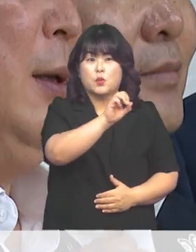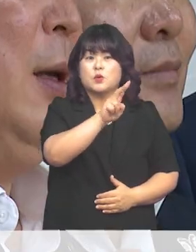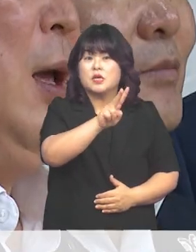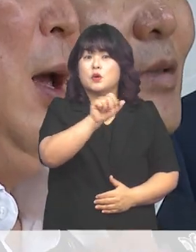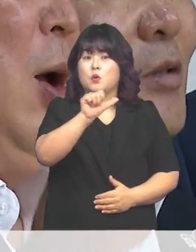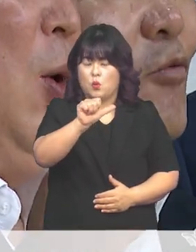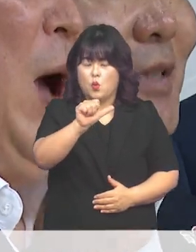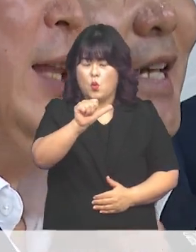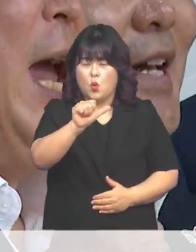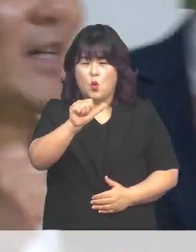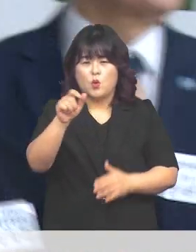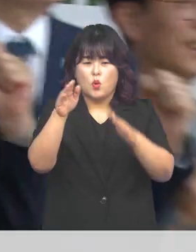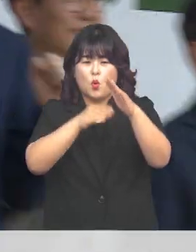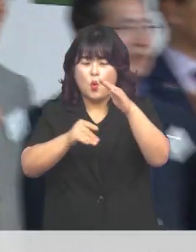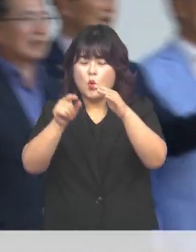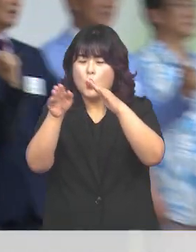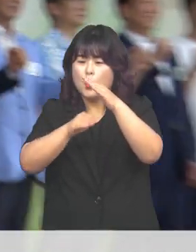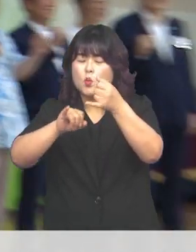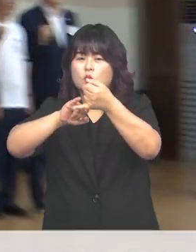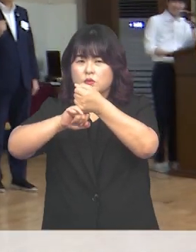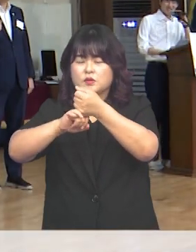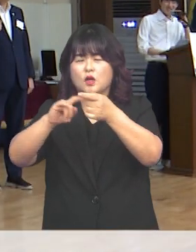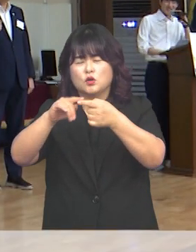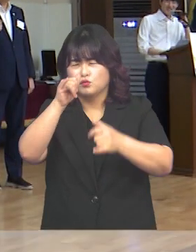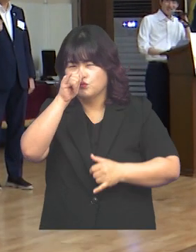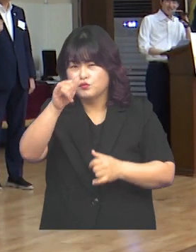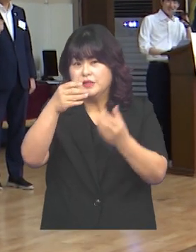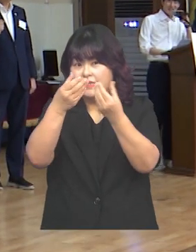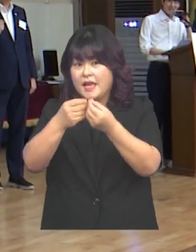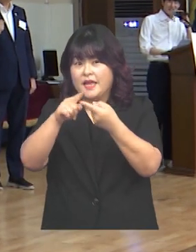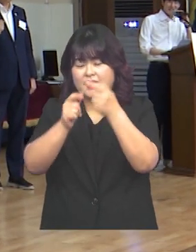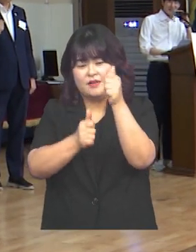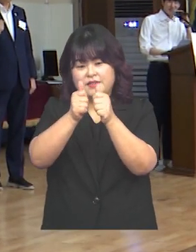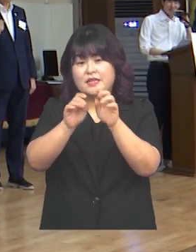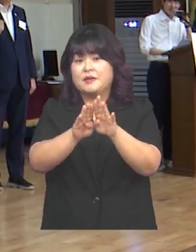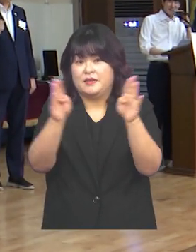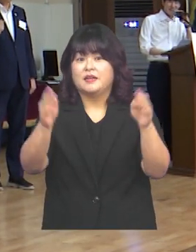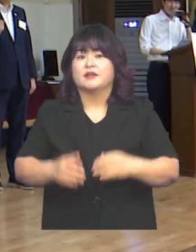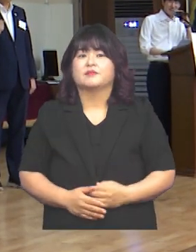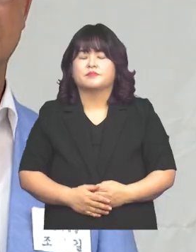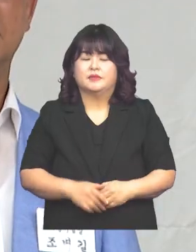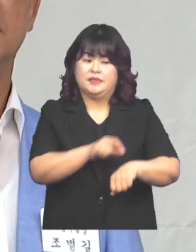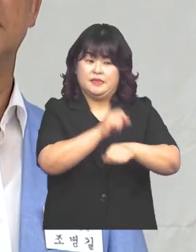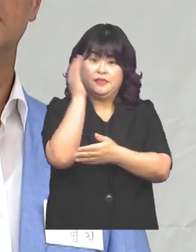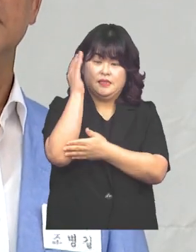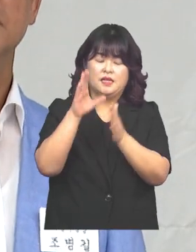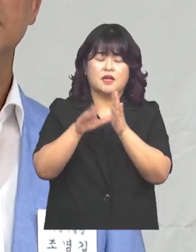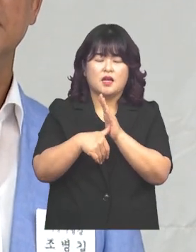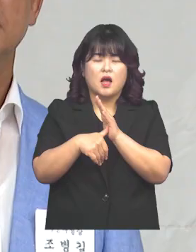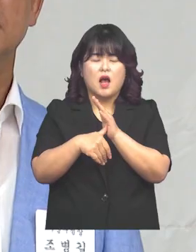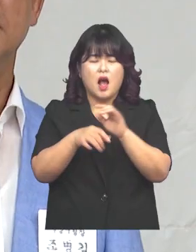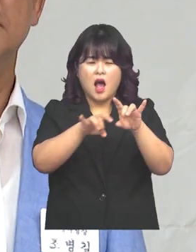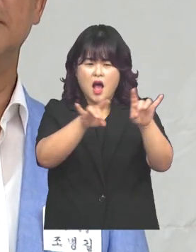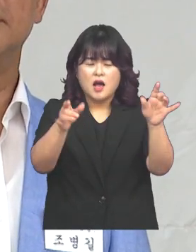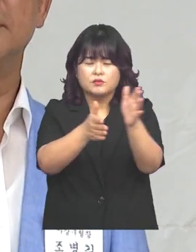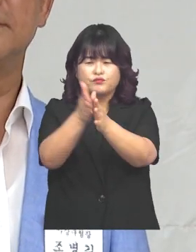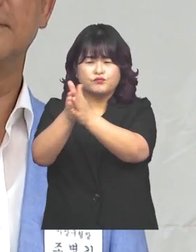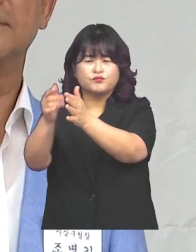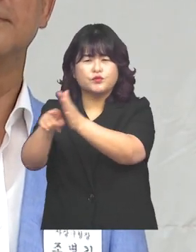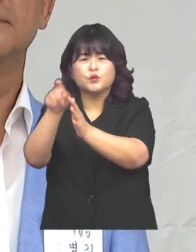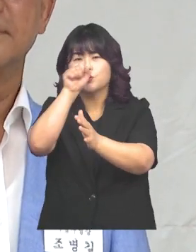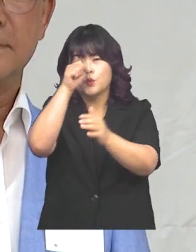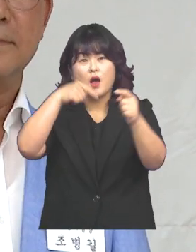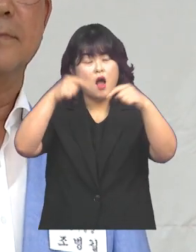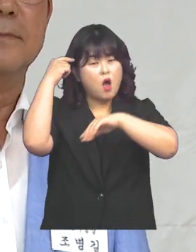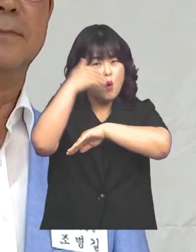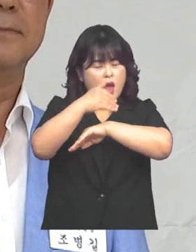우수 사례 경진대회 개회식에 참석했습니다. 이 시장은 인사말을 통해 각 도시에서 추진하는 좋은